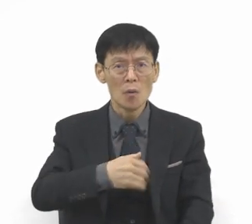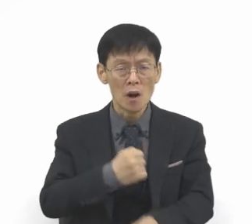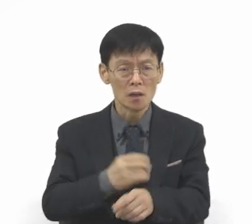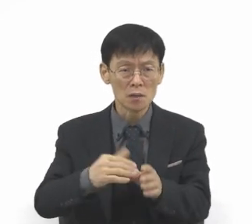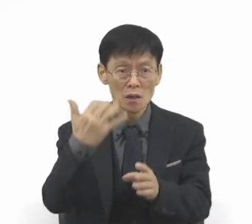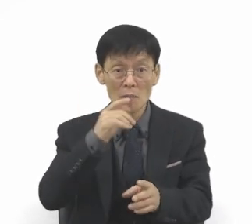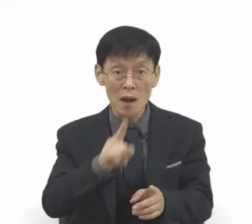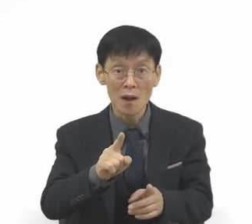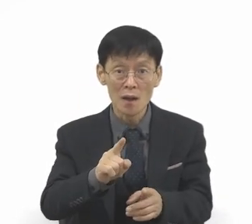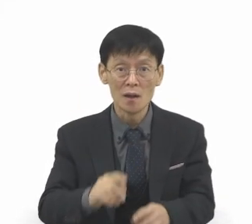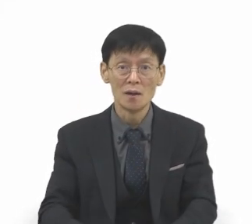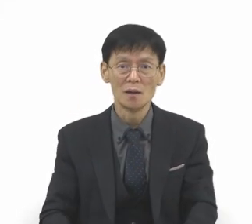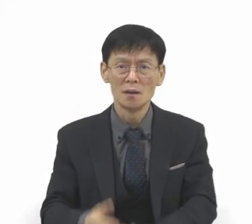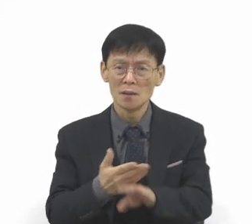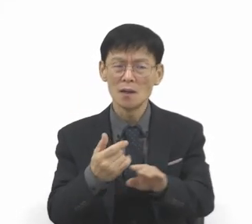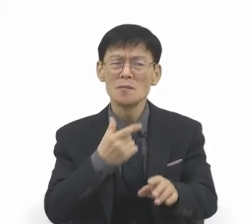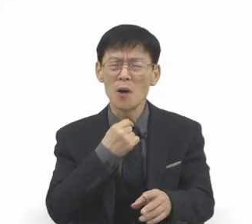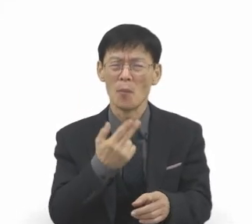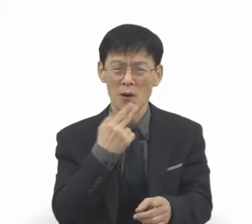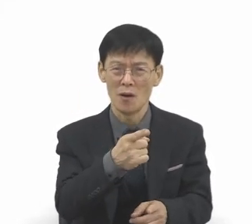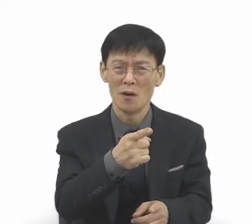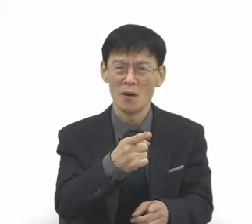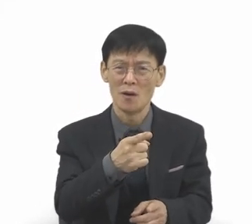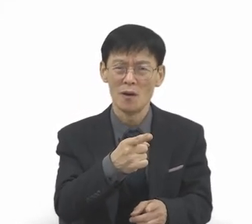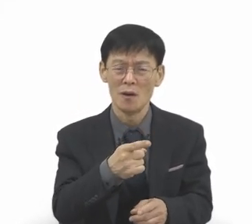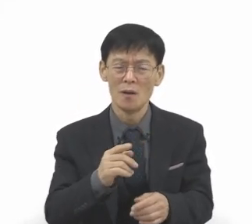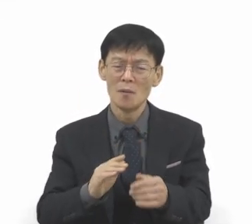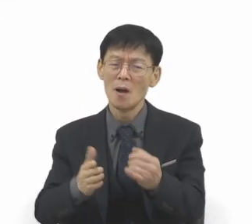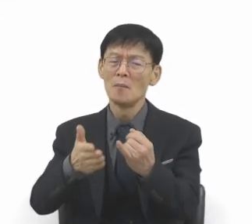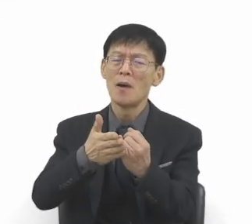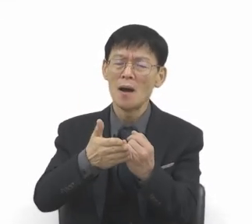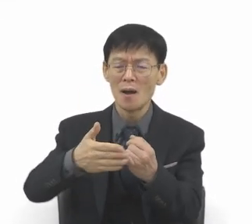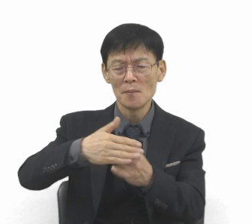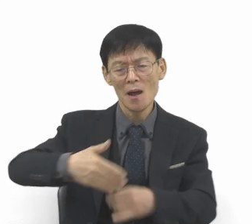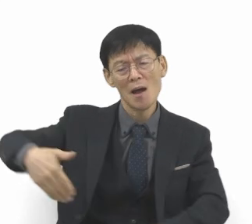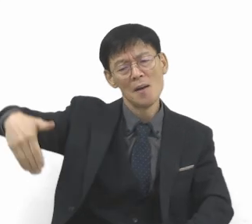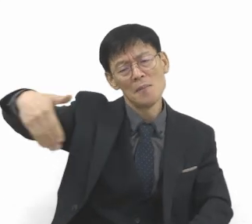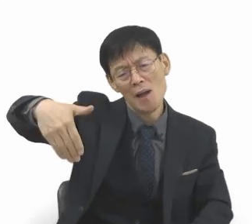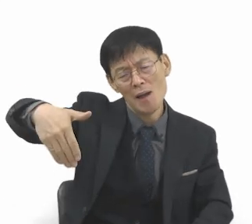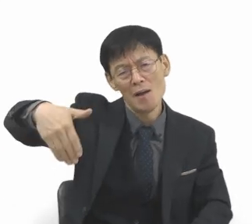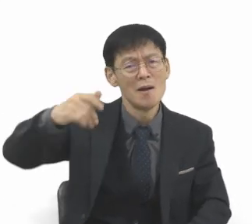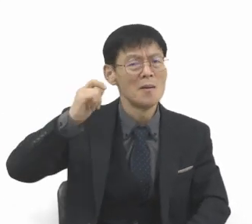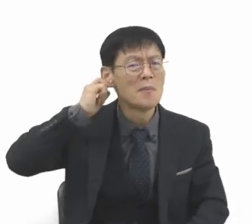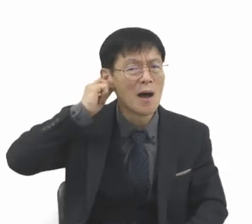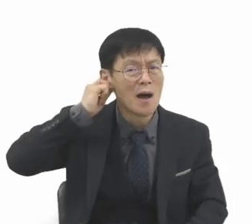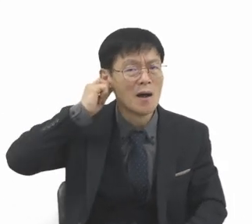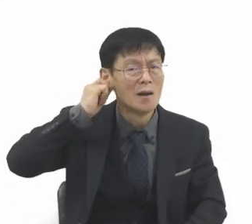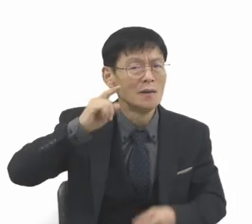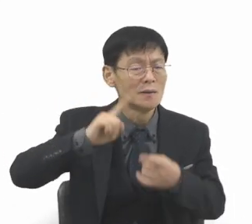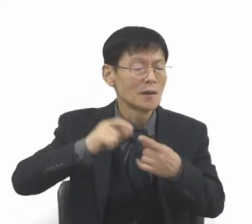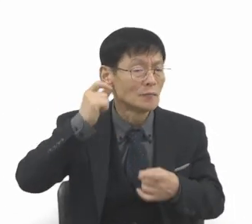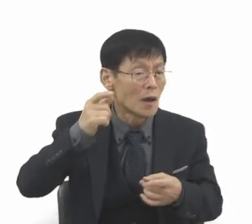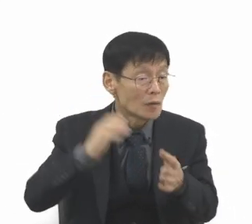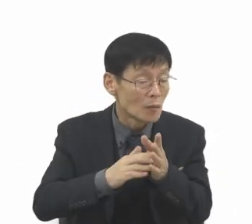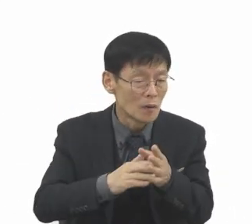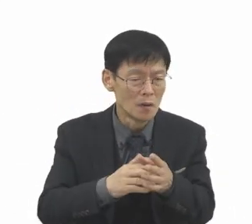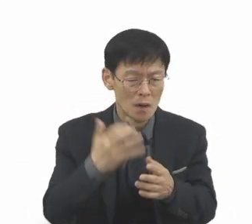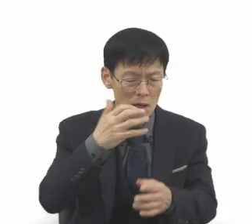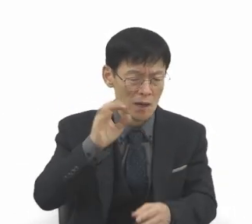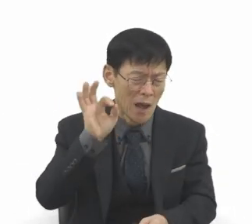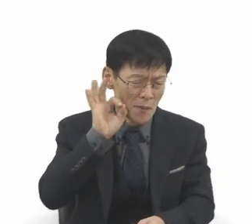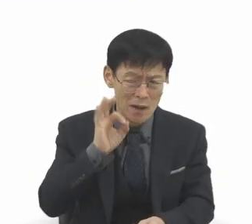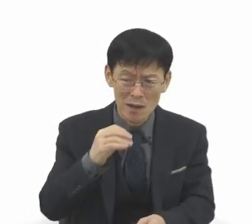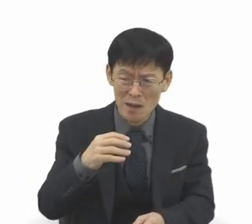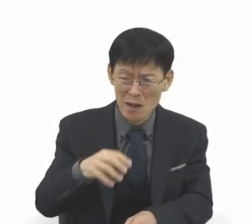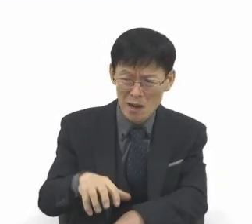하는 성희롱이란 다른 사람이 원하지 않는데 몸을 접촉하거나 몸의 특정 부위를 만져서